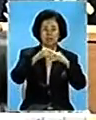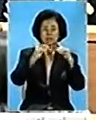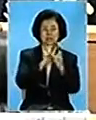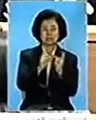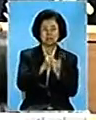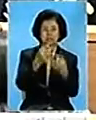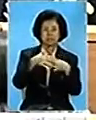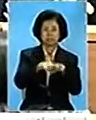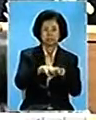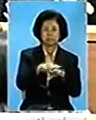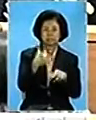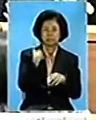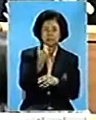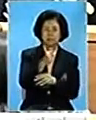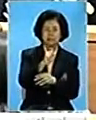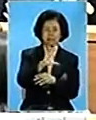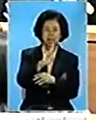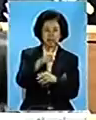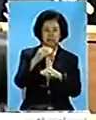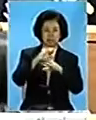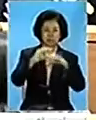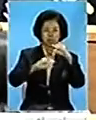การเฉลี่ยโครงการละ10ล้าน